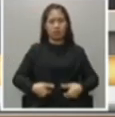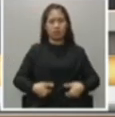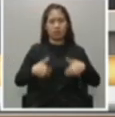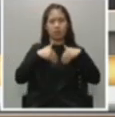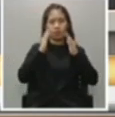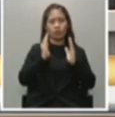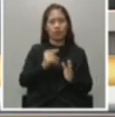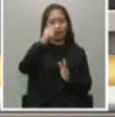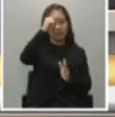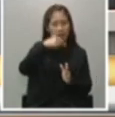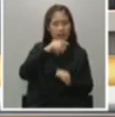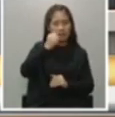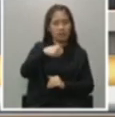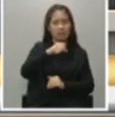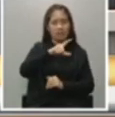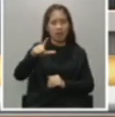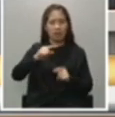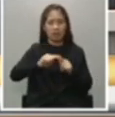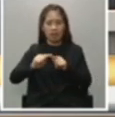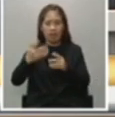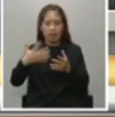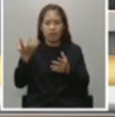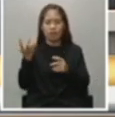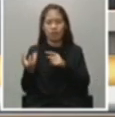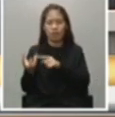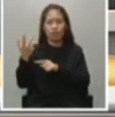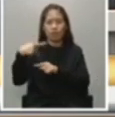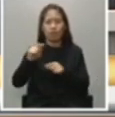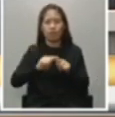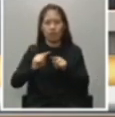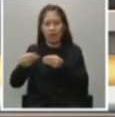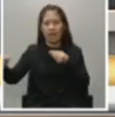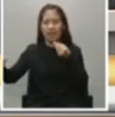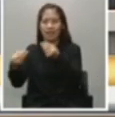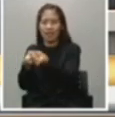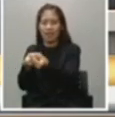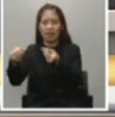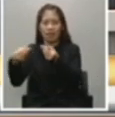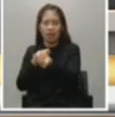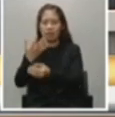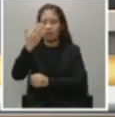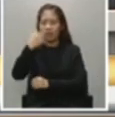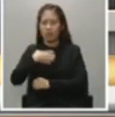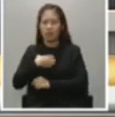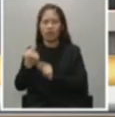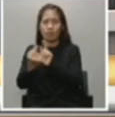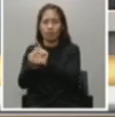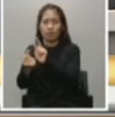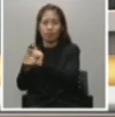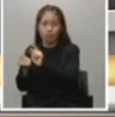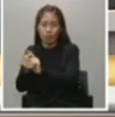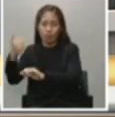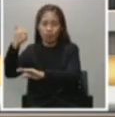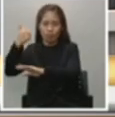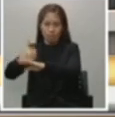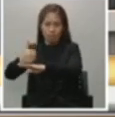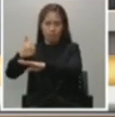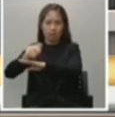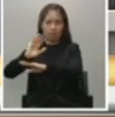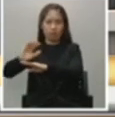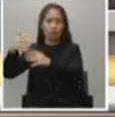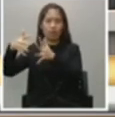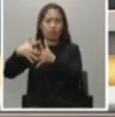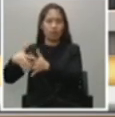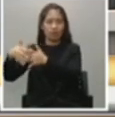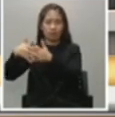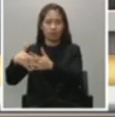70 ล้านคนแล้วเอาผลประโยชน์ของประเทศชาติไปแลกเพียงเพื่อจะได้เข้าพบประธานาธิบดีของประเทศมหาอำนาจอย่างสหรัฐอเมริก